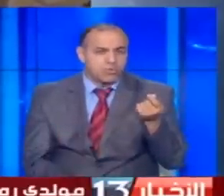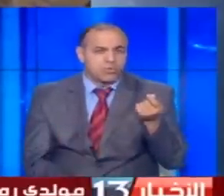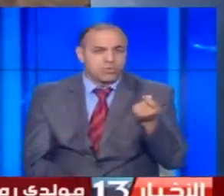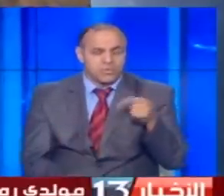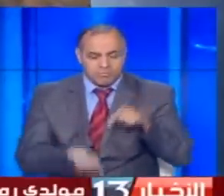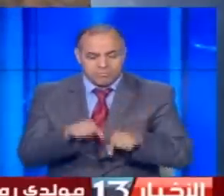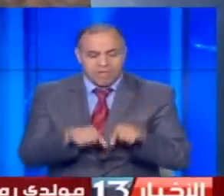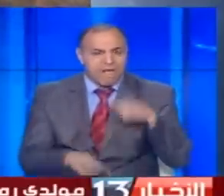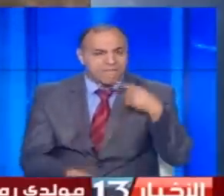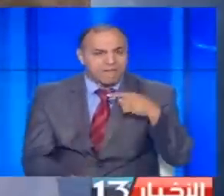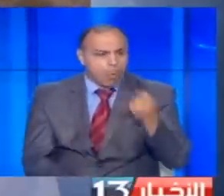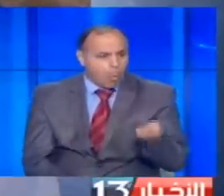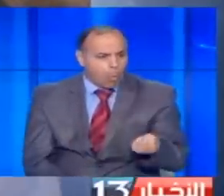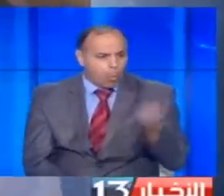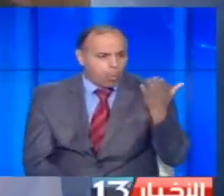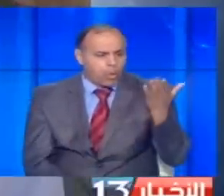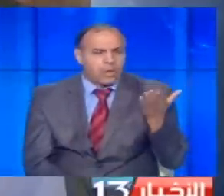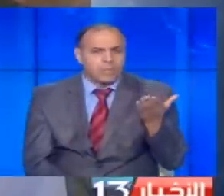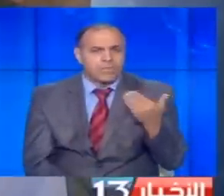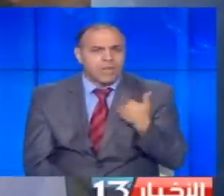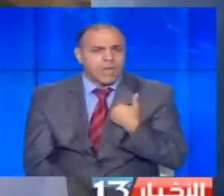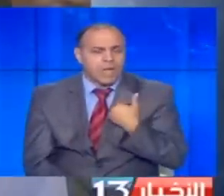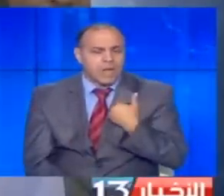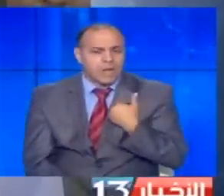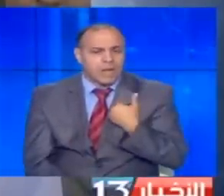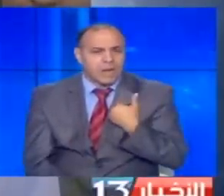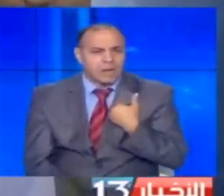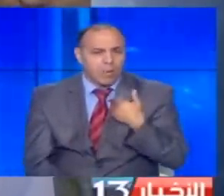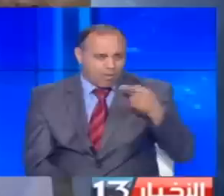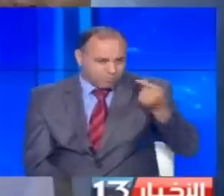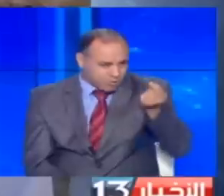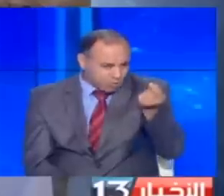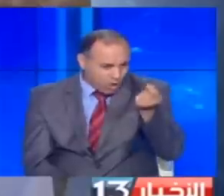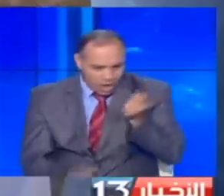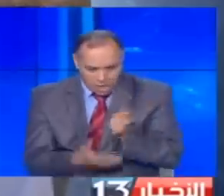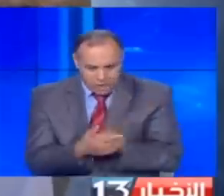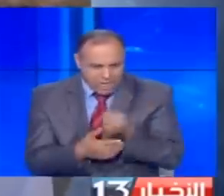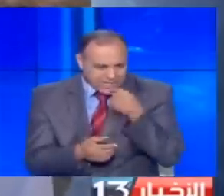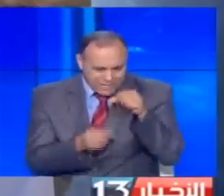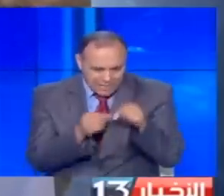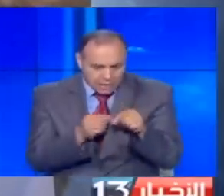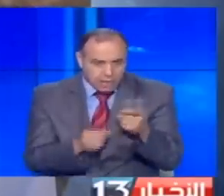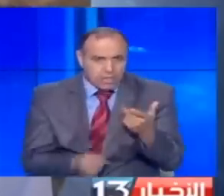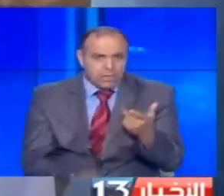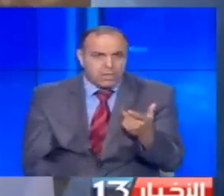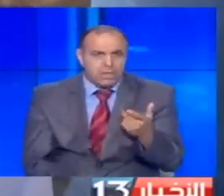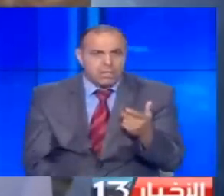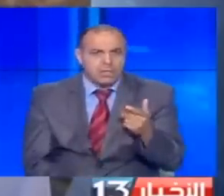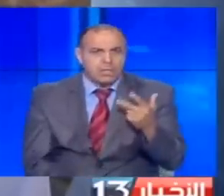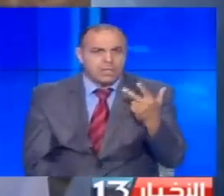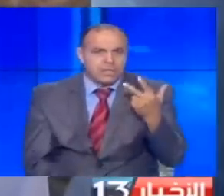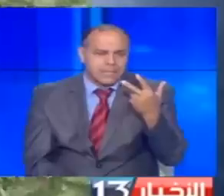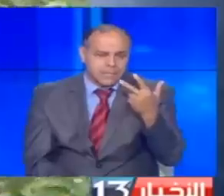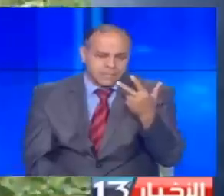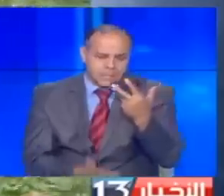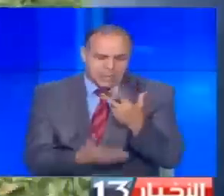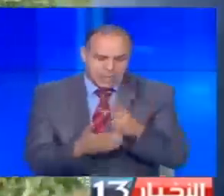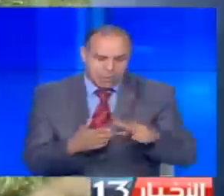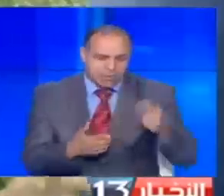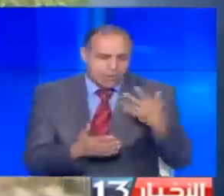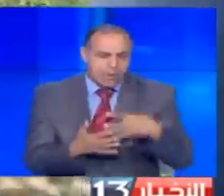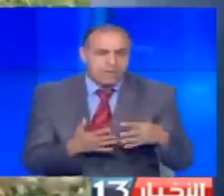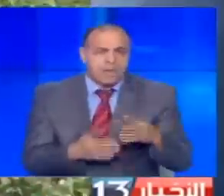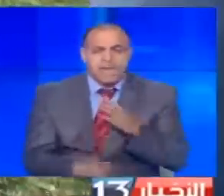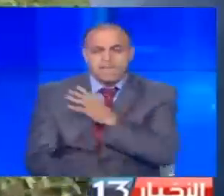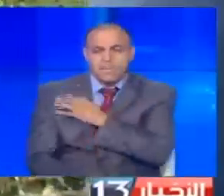الفلفل خلاف برشا يعني انت مشل فقط توصل ما بين ثلاثه ونص واربعين مسؤول